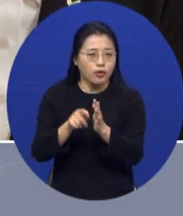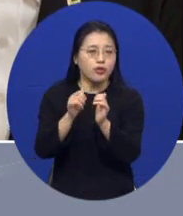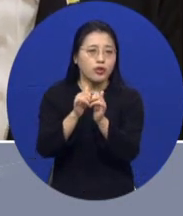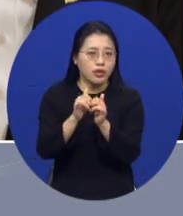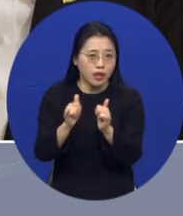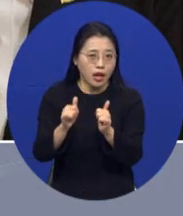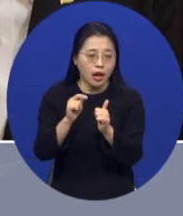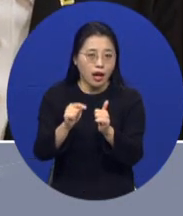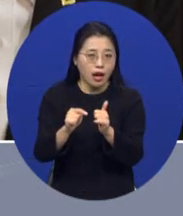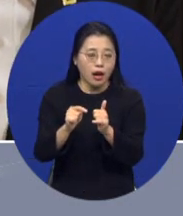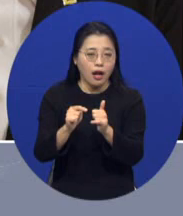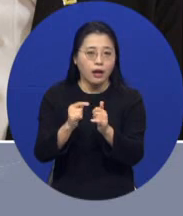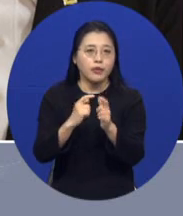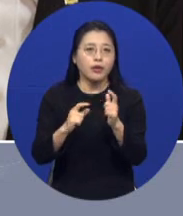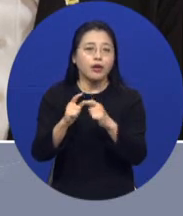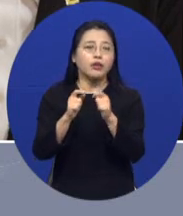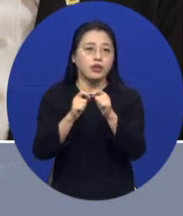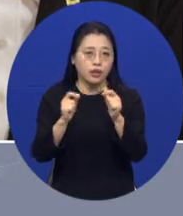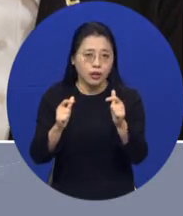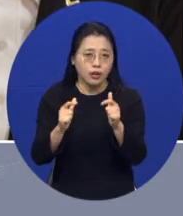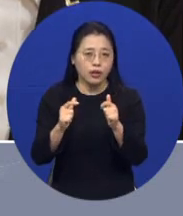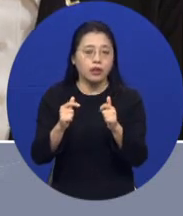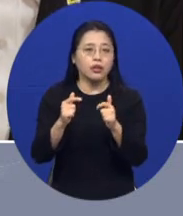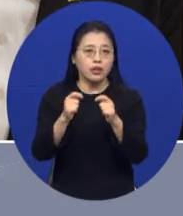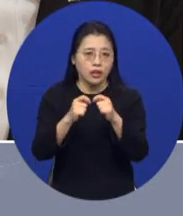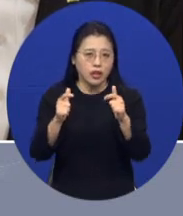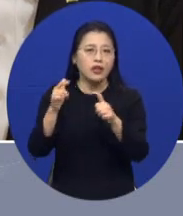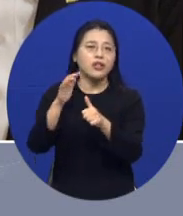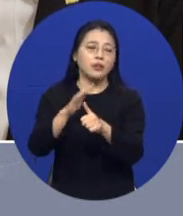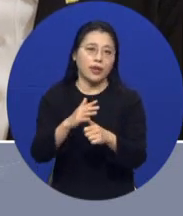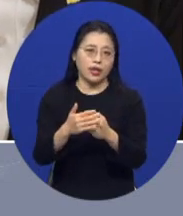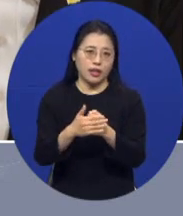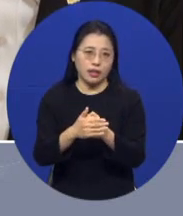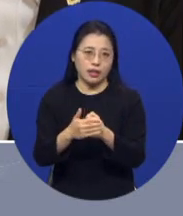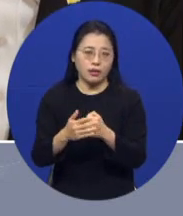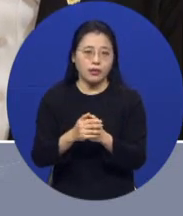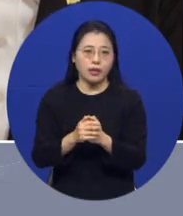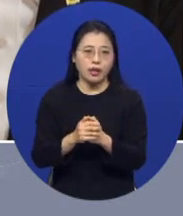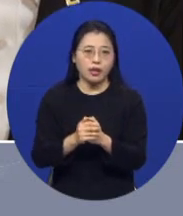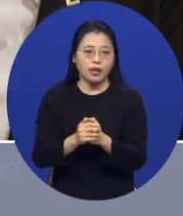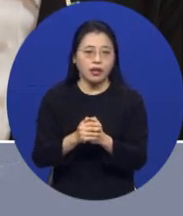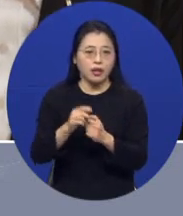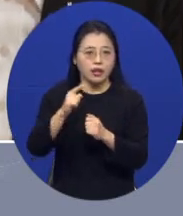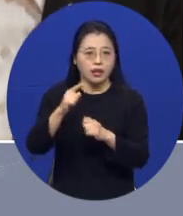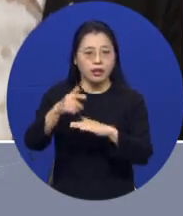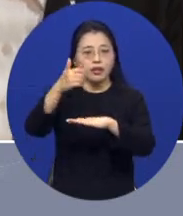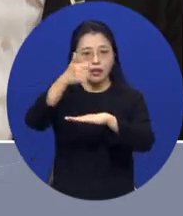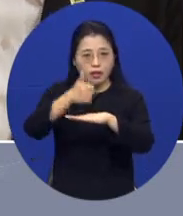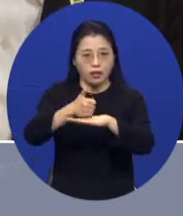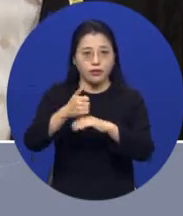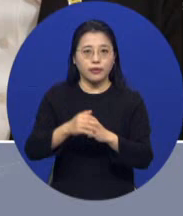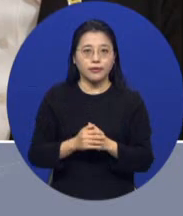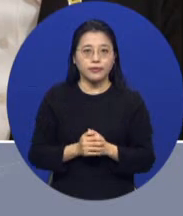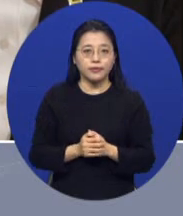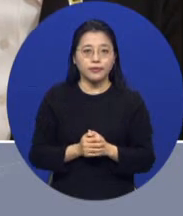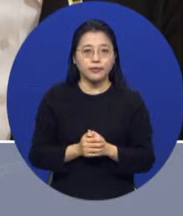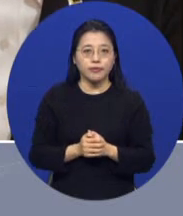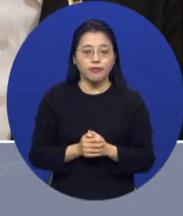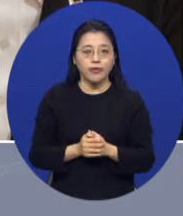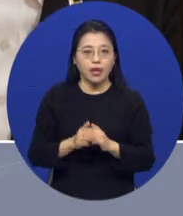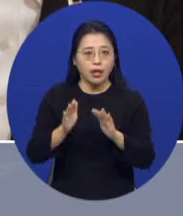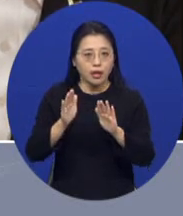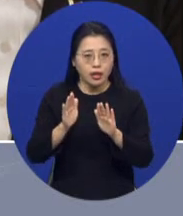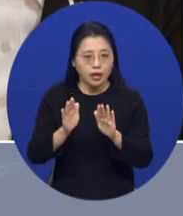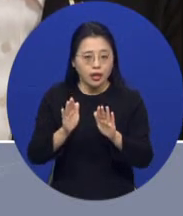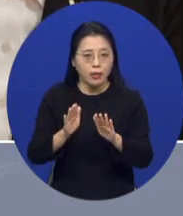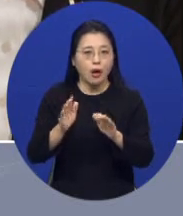또 제3당 나온 분명한 목소리를 내지 못했다는 그런 질책의 결과였다고 생각을 하는데요 그래서 제가 이번